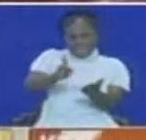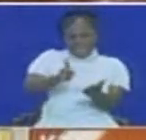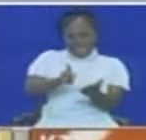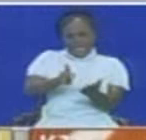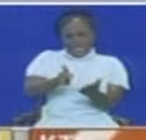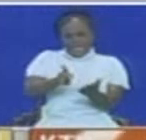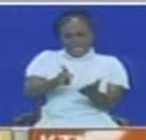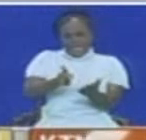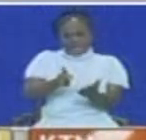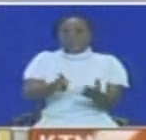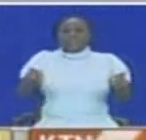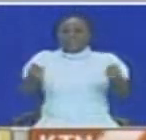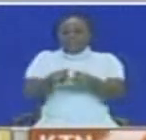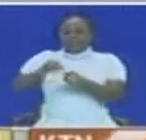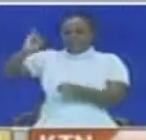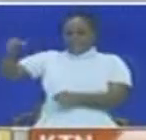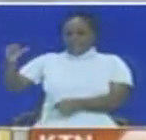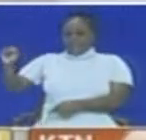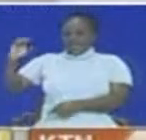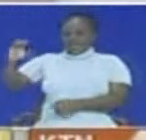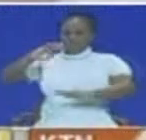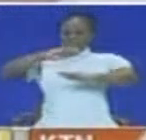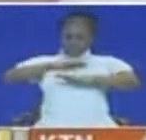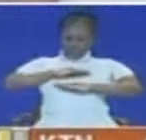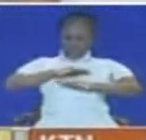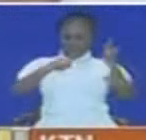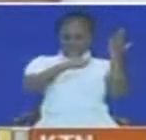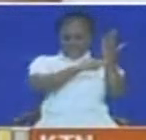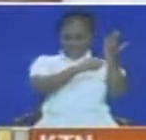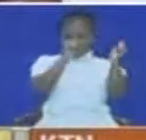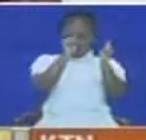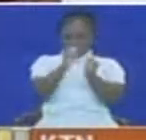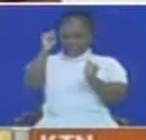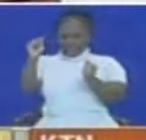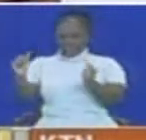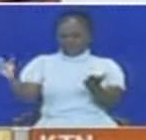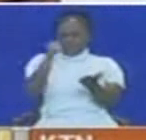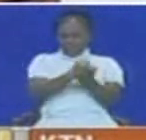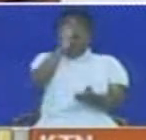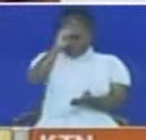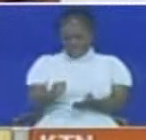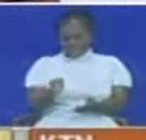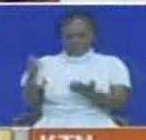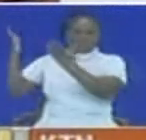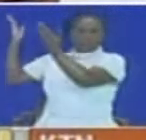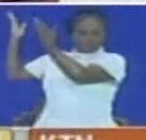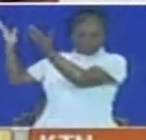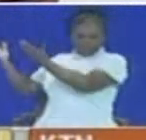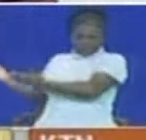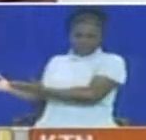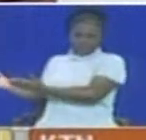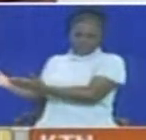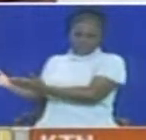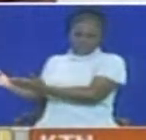their bread. Tume ya JSC baada ya kuridhika na majina 25 iliwateua majaji Louis Omondi, Mutungi Kariuki,